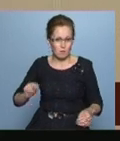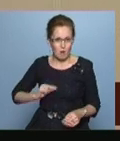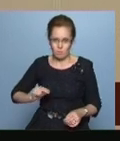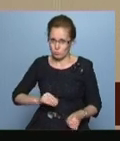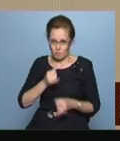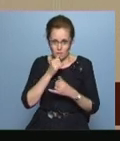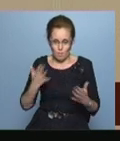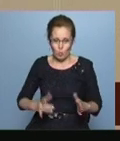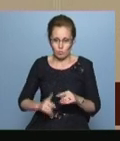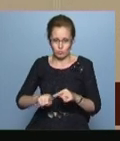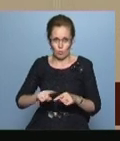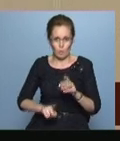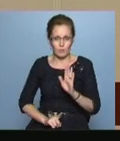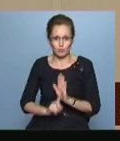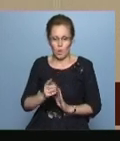сезон, начинается